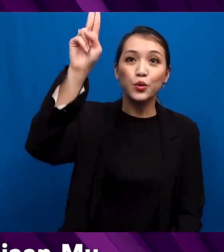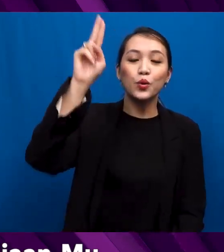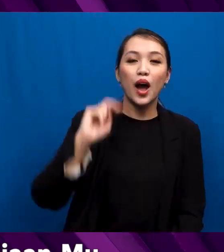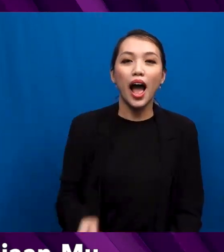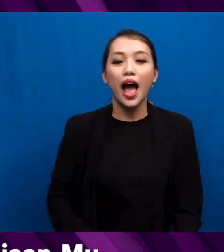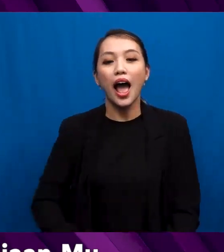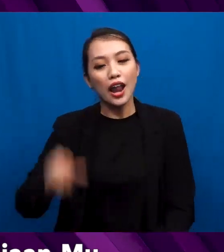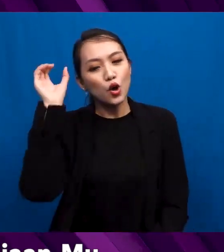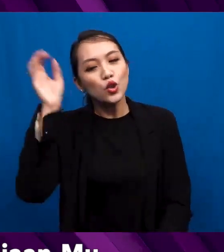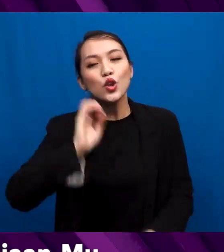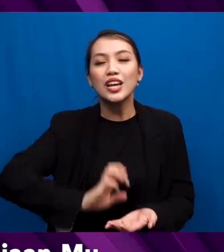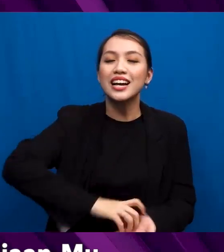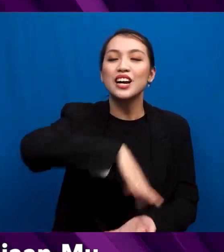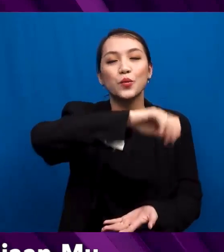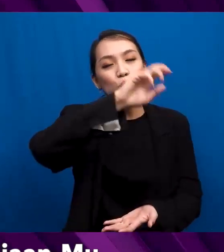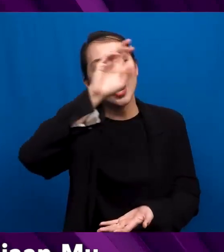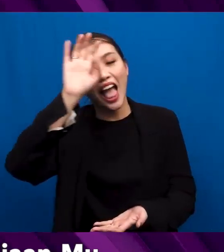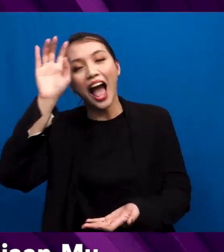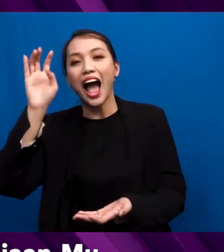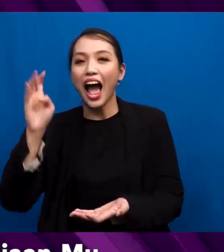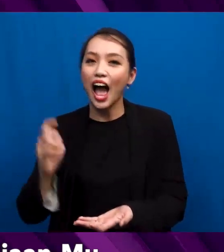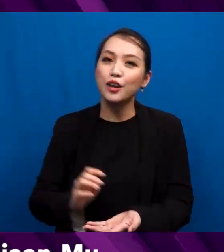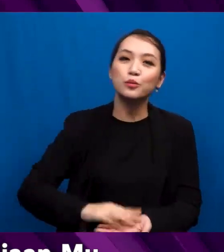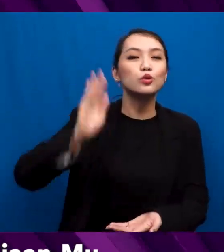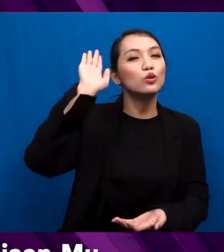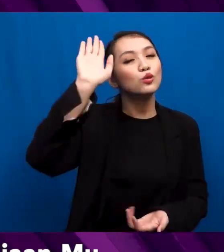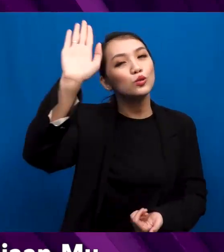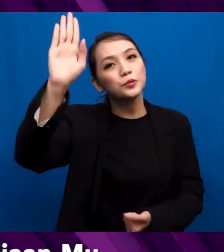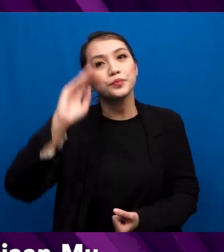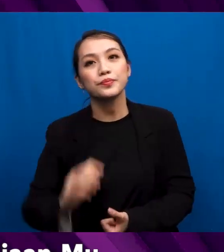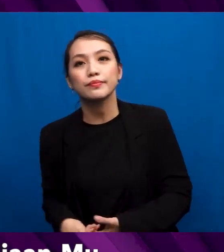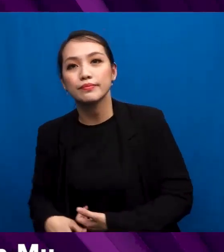Pakailah Tuhan bagi kemuliaan-Mu.